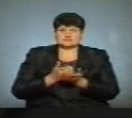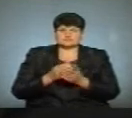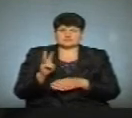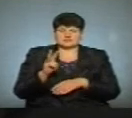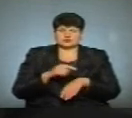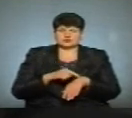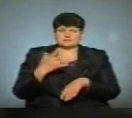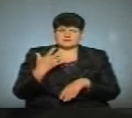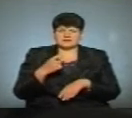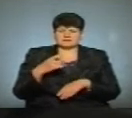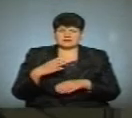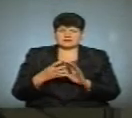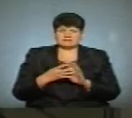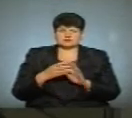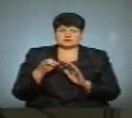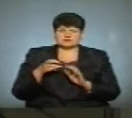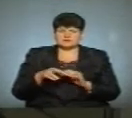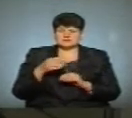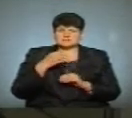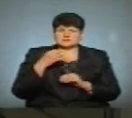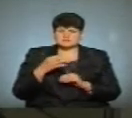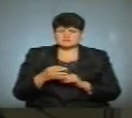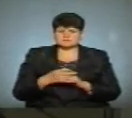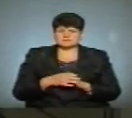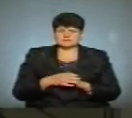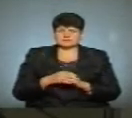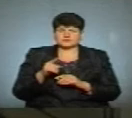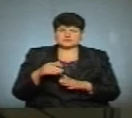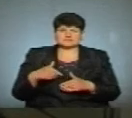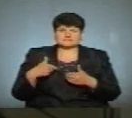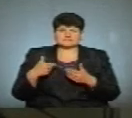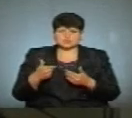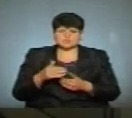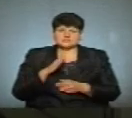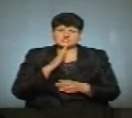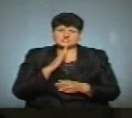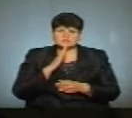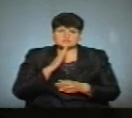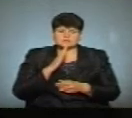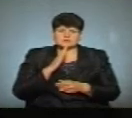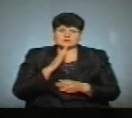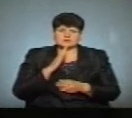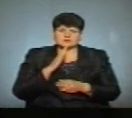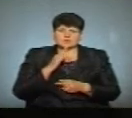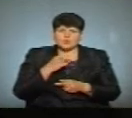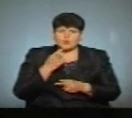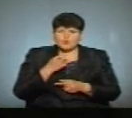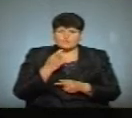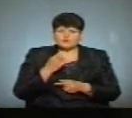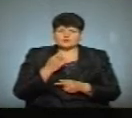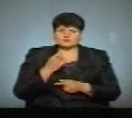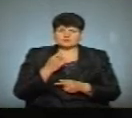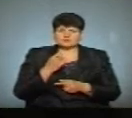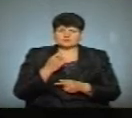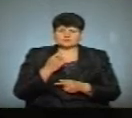годині 5 хвилин 9 травня. Вона повідомила, що до них звернулася жінка, говорить